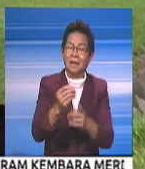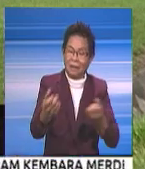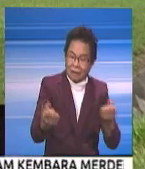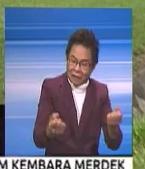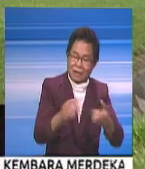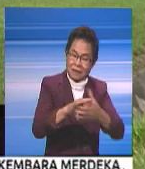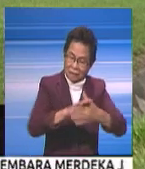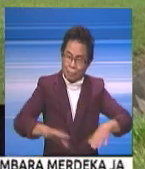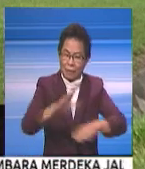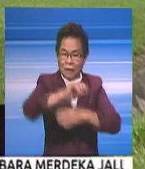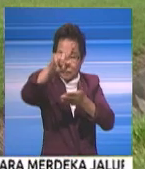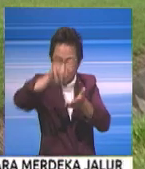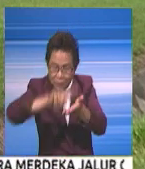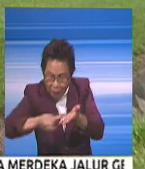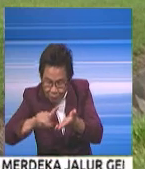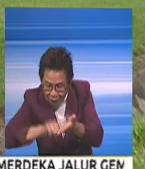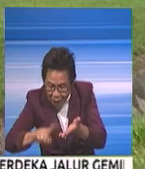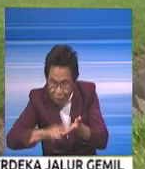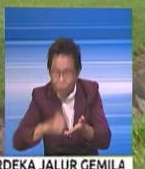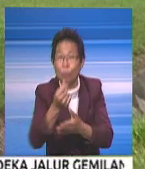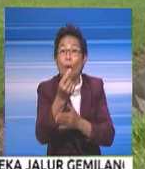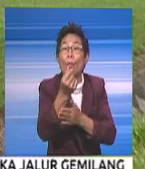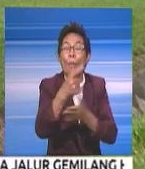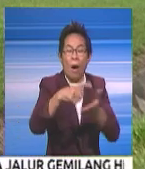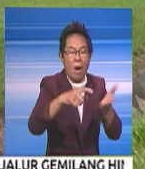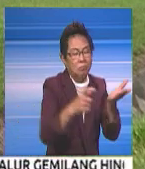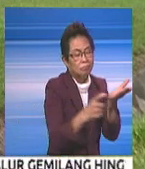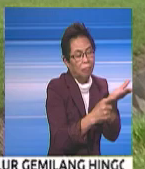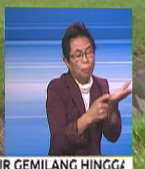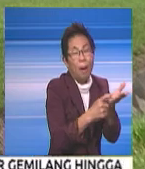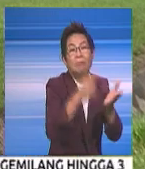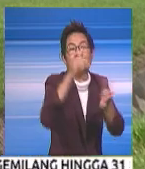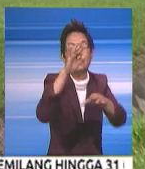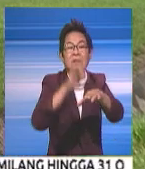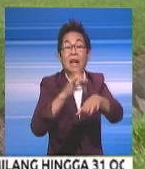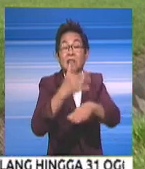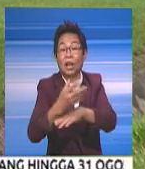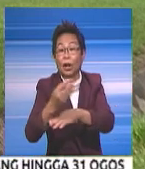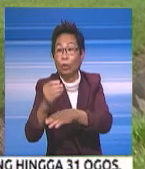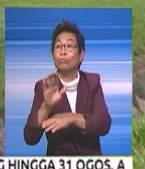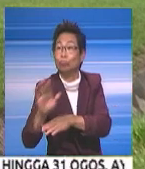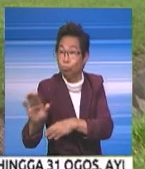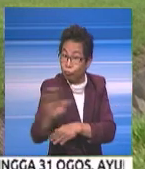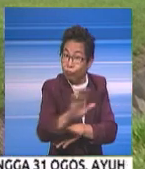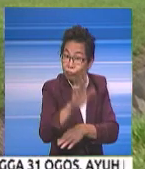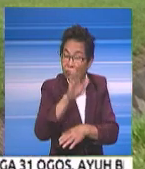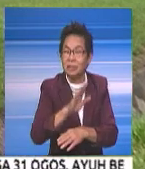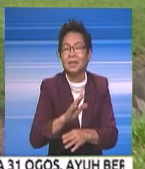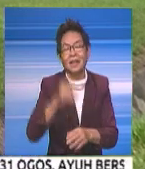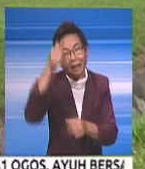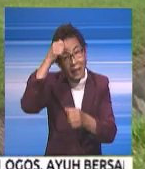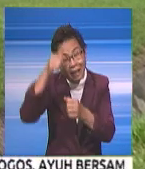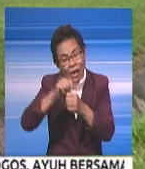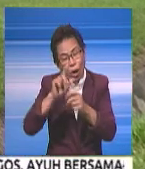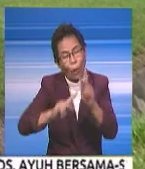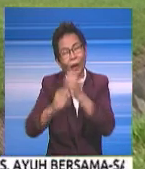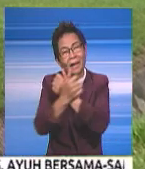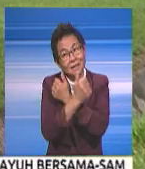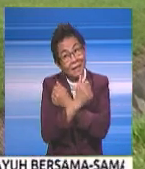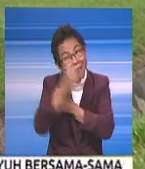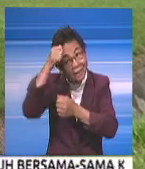aspek menyemak baki nilai kad touch and go anda. Apapun, ingatlah orang yang tersayang. Mohan Chinasami,